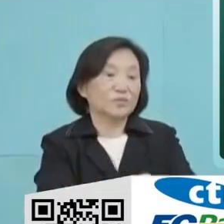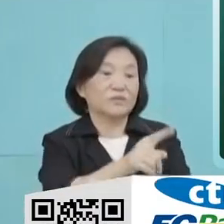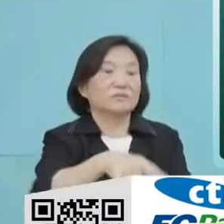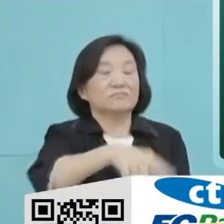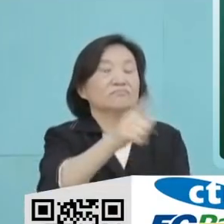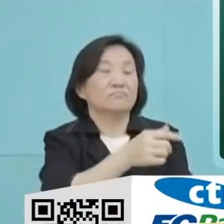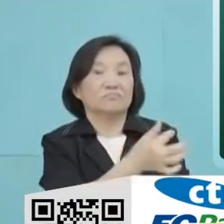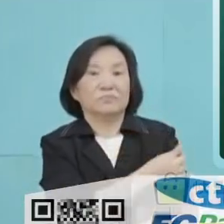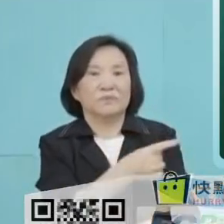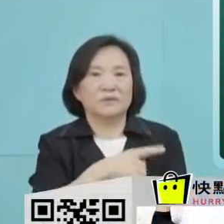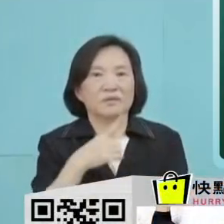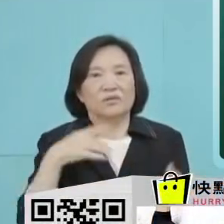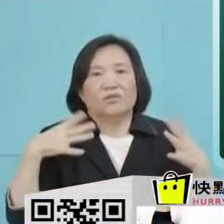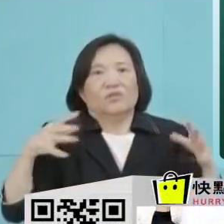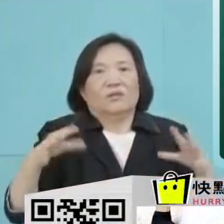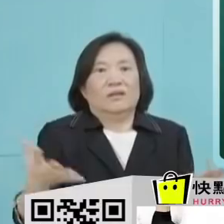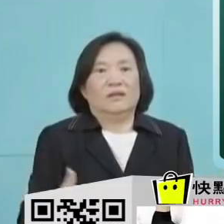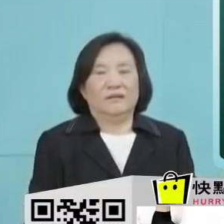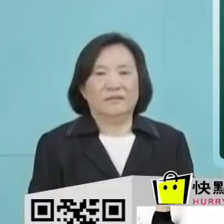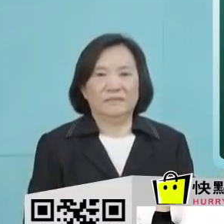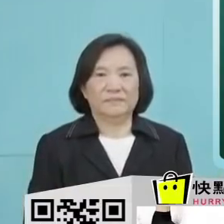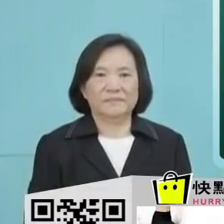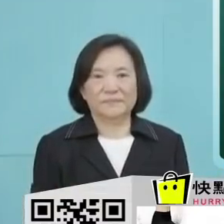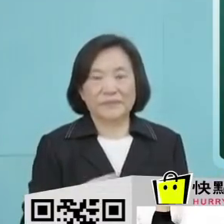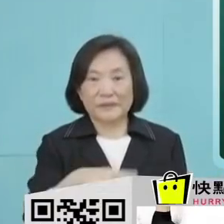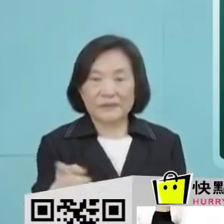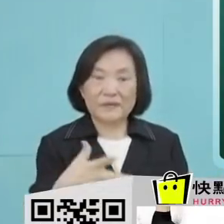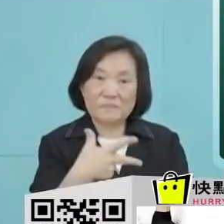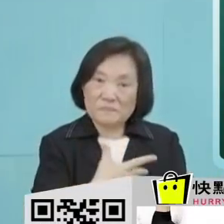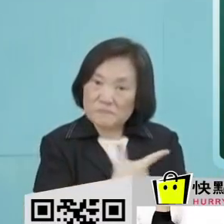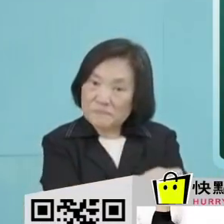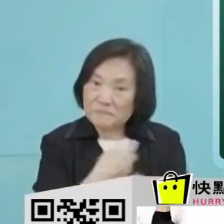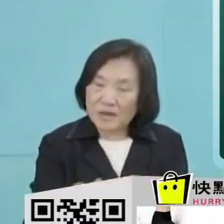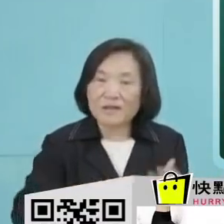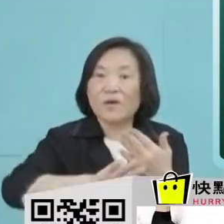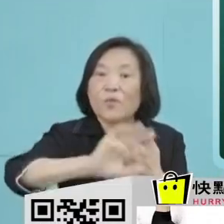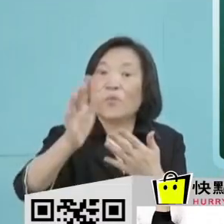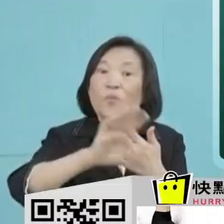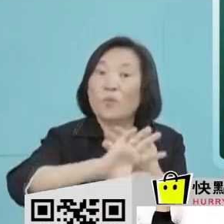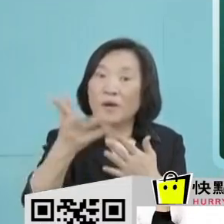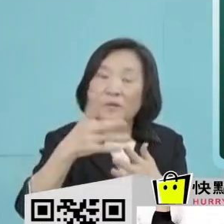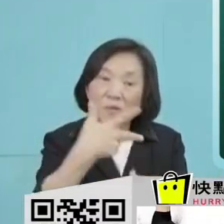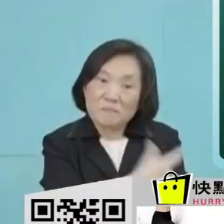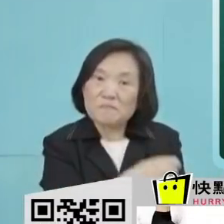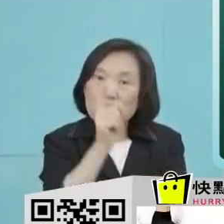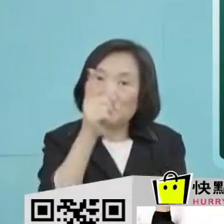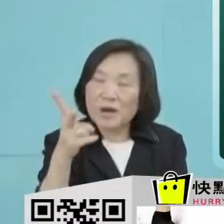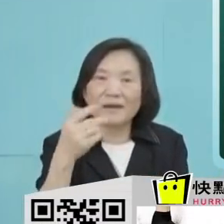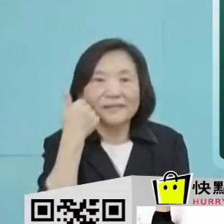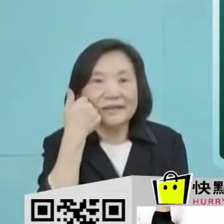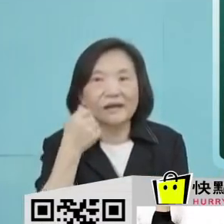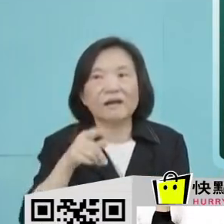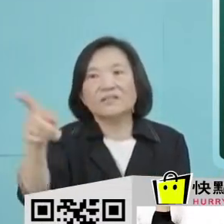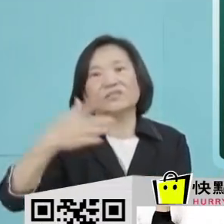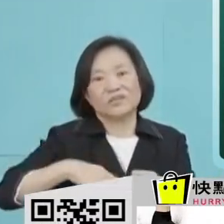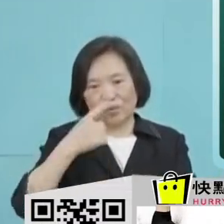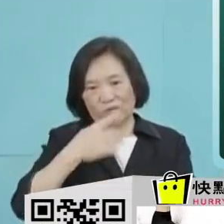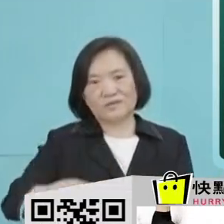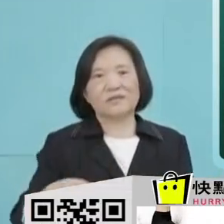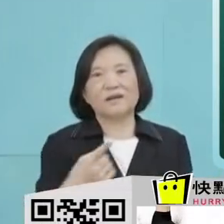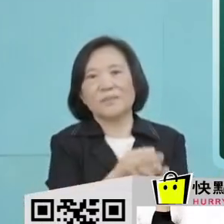用讲了。 那所以你是知道说有谁打过在国外打过两剂疫苗是吗？ 你知道我也知道就好